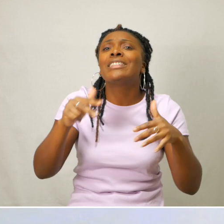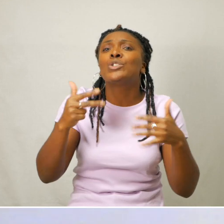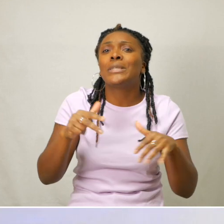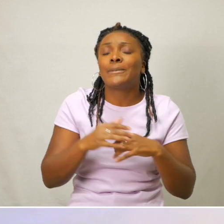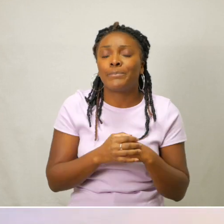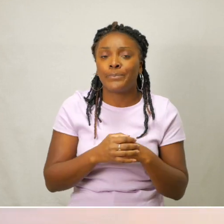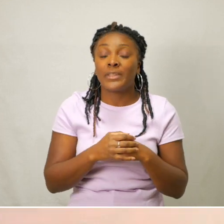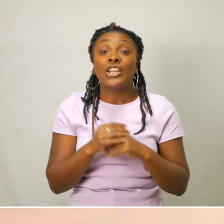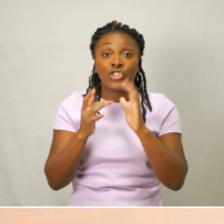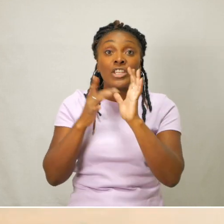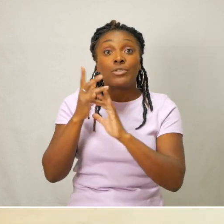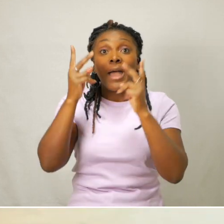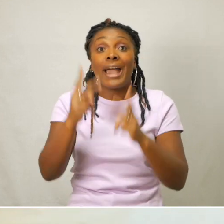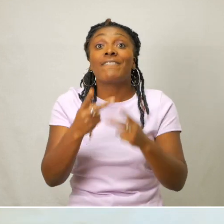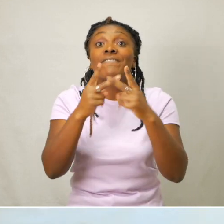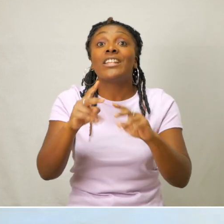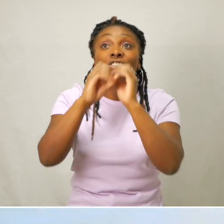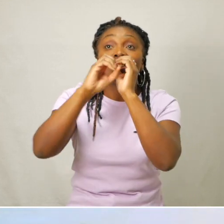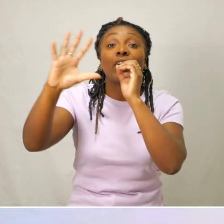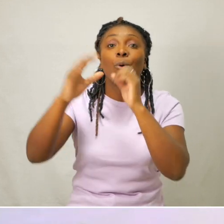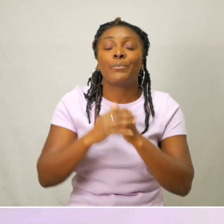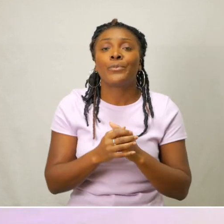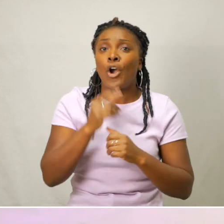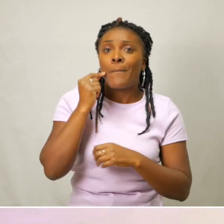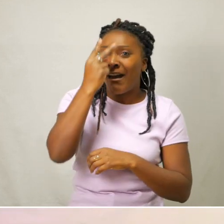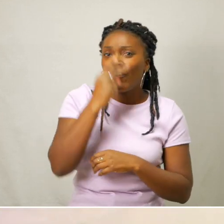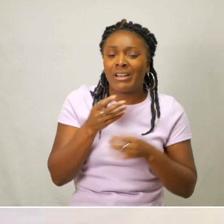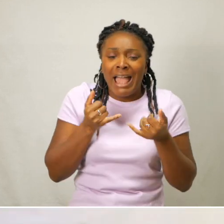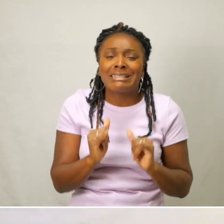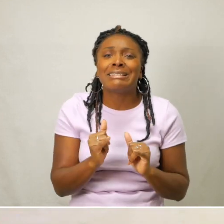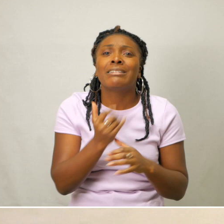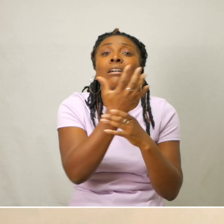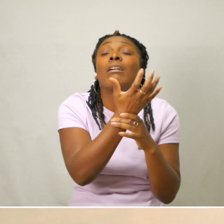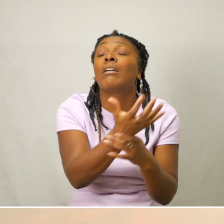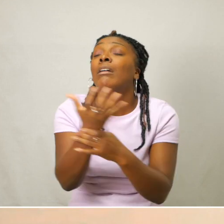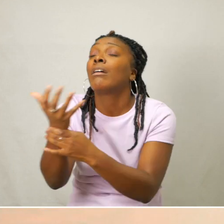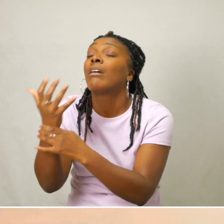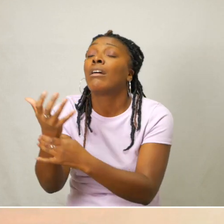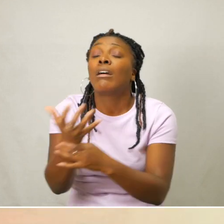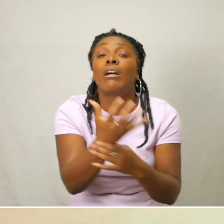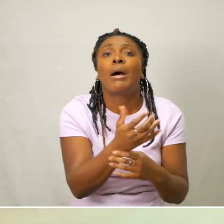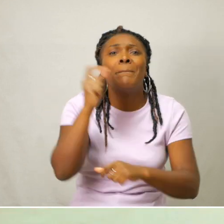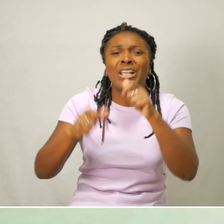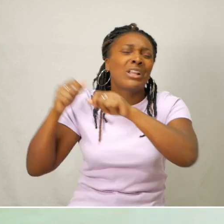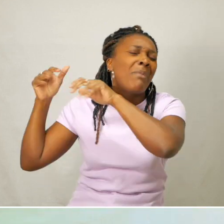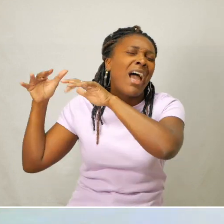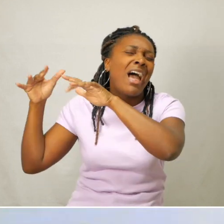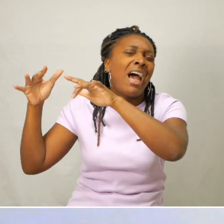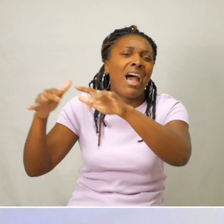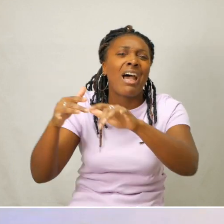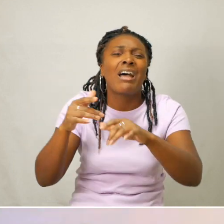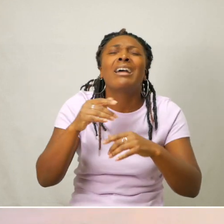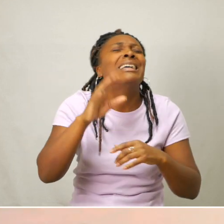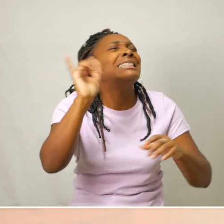approchait de Jéricho, un aveugle était assis au bord du chemin et mendiait. Entendant la foule passer, il demanda ce que c'était. On lui